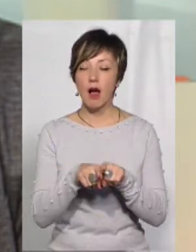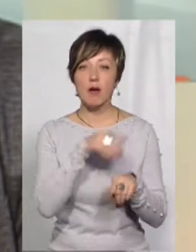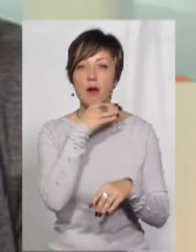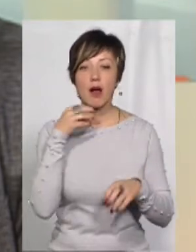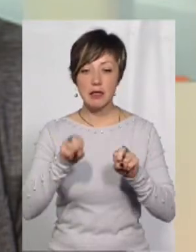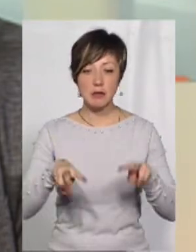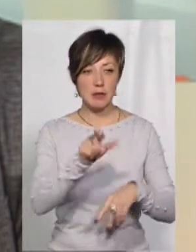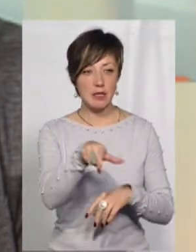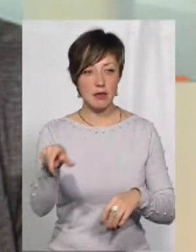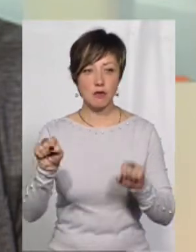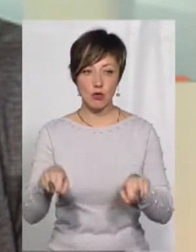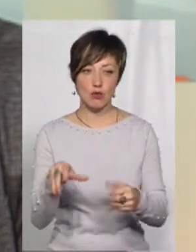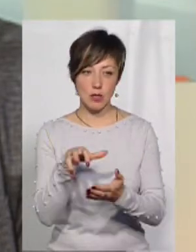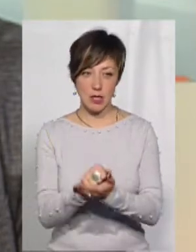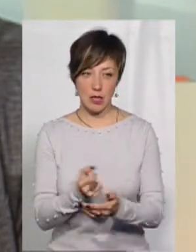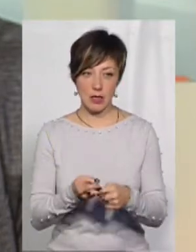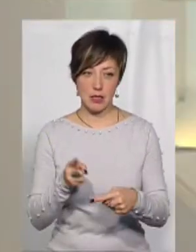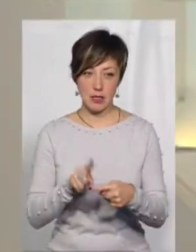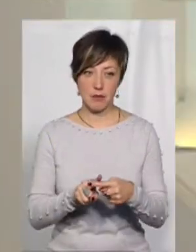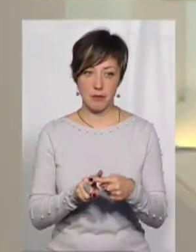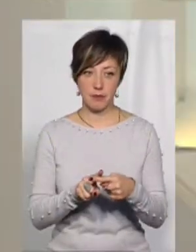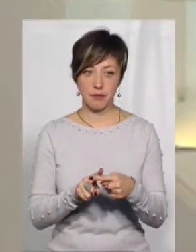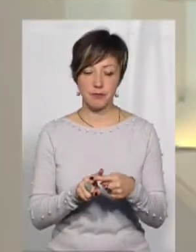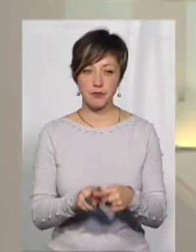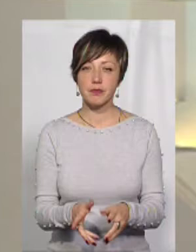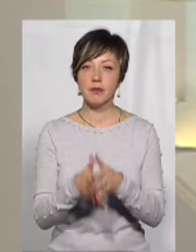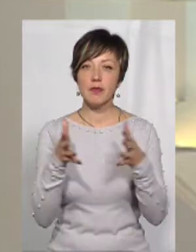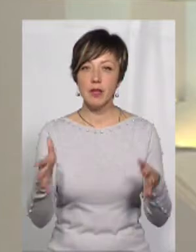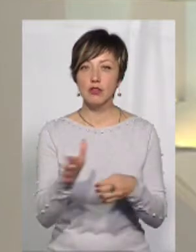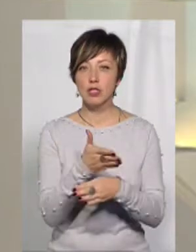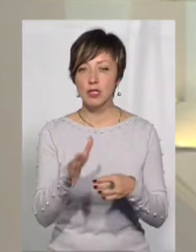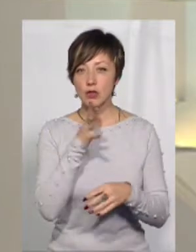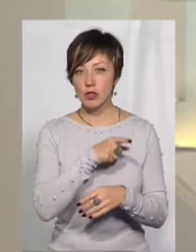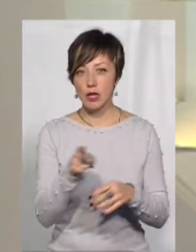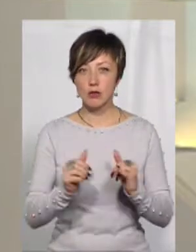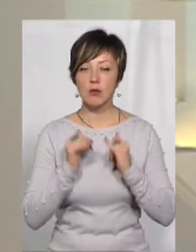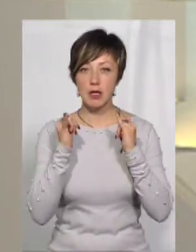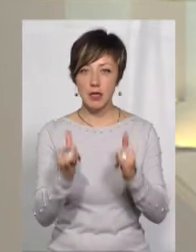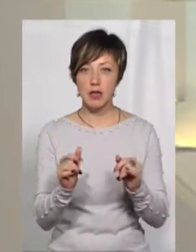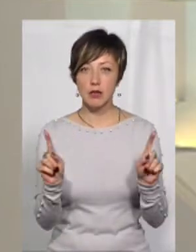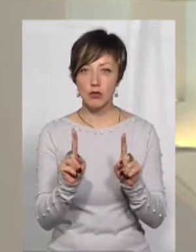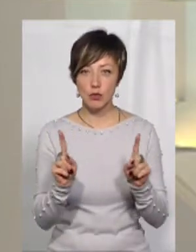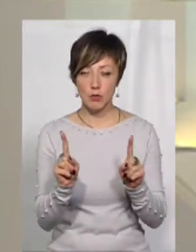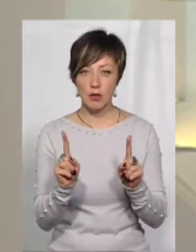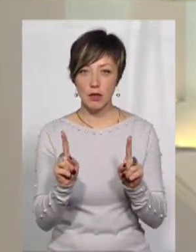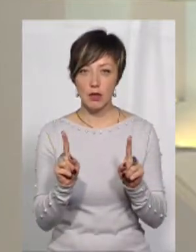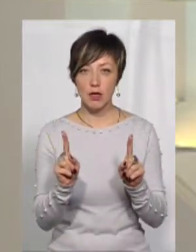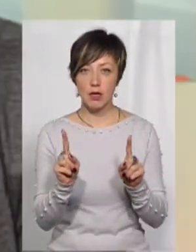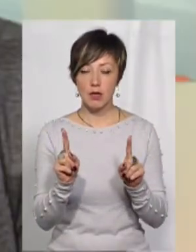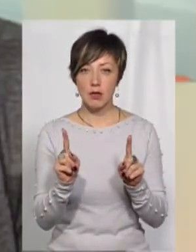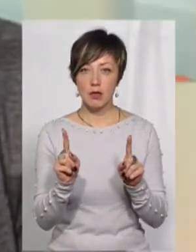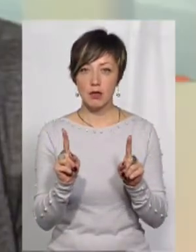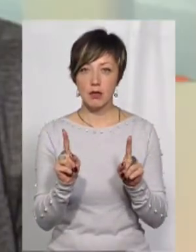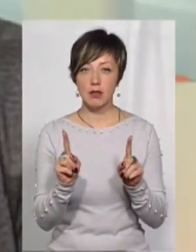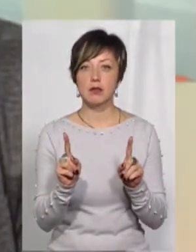багато спеціалістів, які можуть зайнятися там велику частину часу приділити для того, щоб, скажімо так,